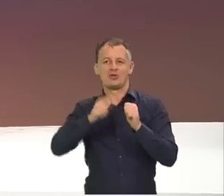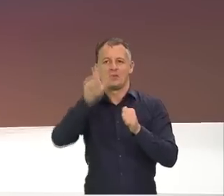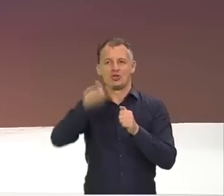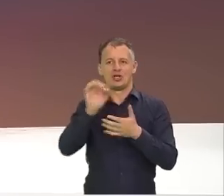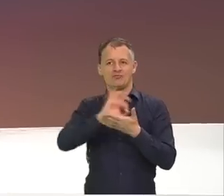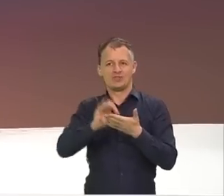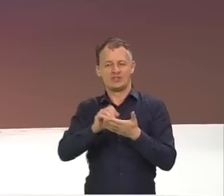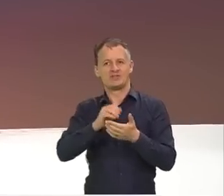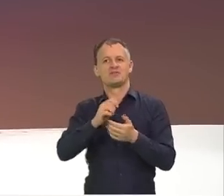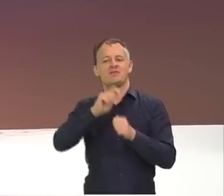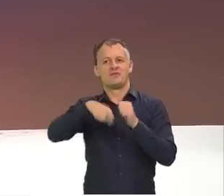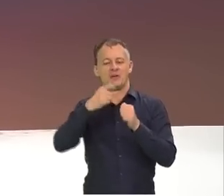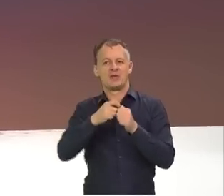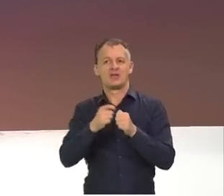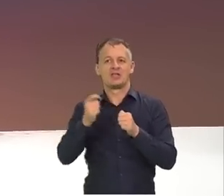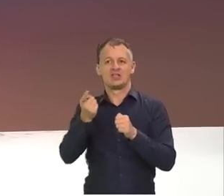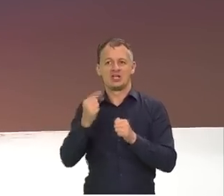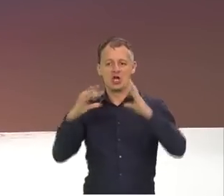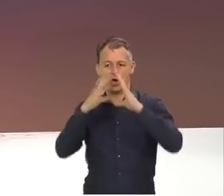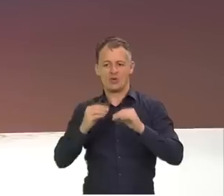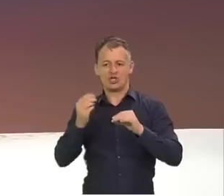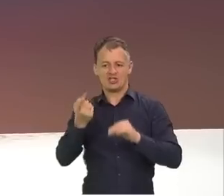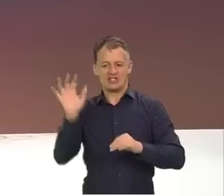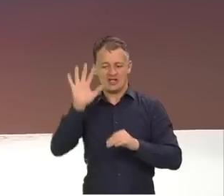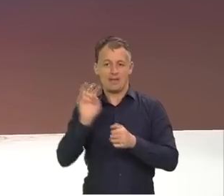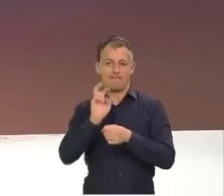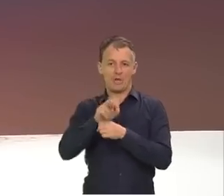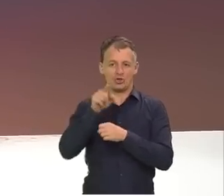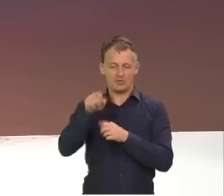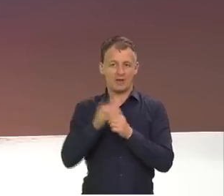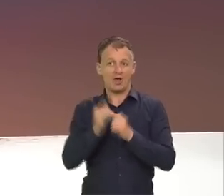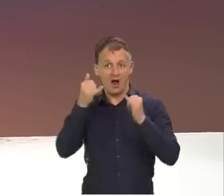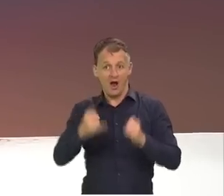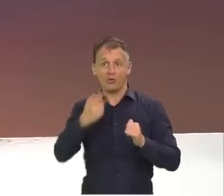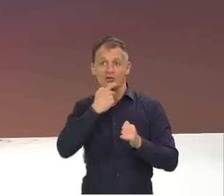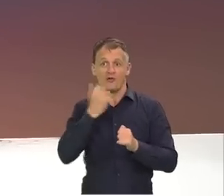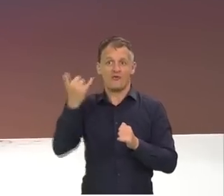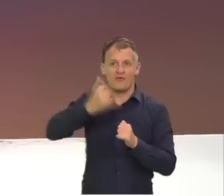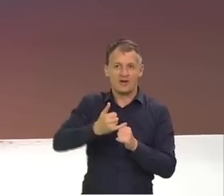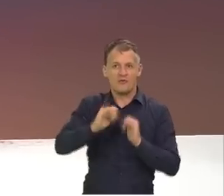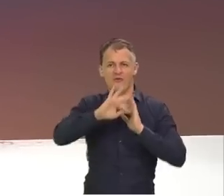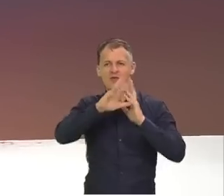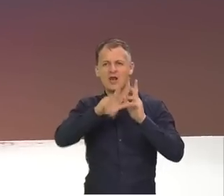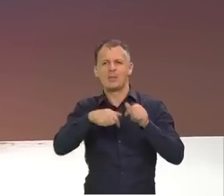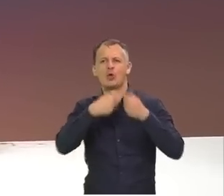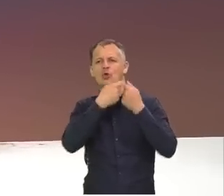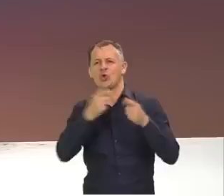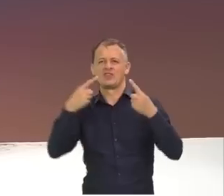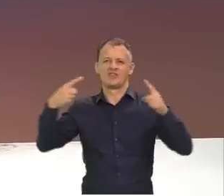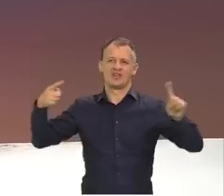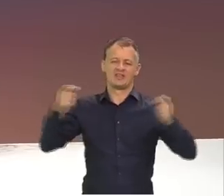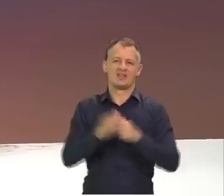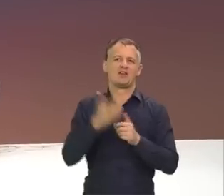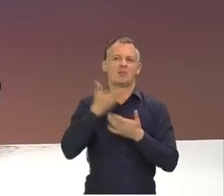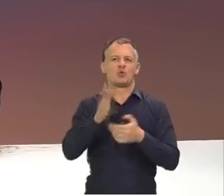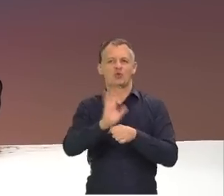din țară cât și de peste hotare, vor lua parte la eveniment. Anul acesta, organizatorii au venit cu genuri de film pentru toate gusturile. Cinemaraton, postul